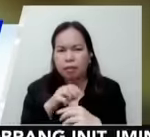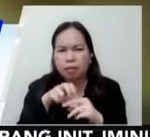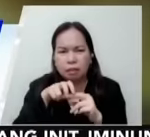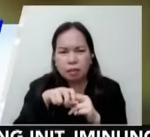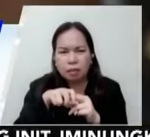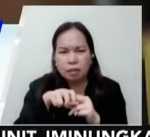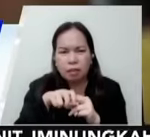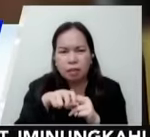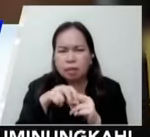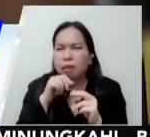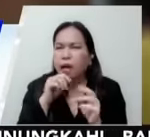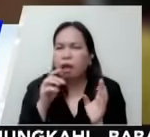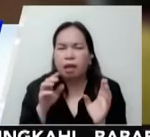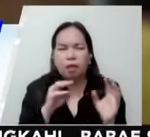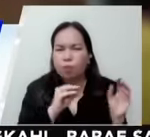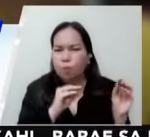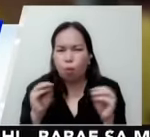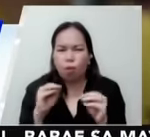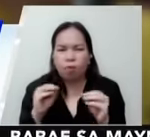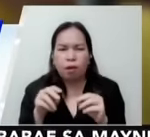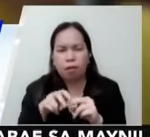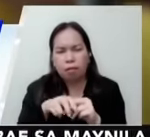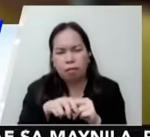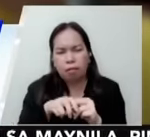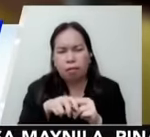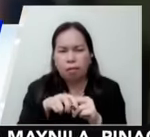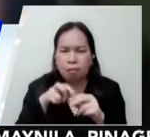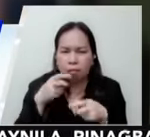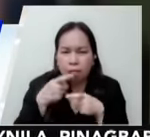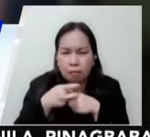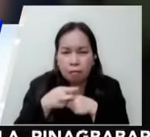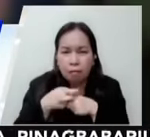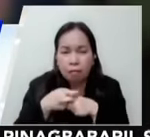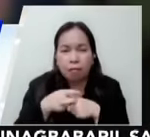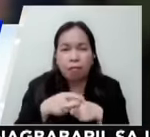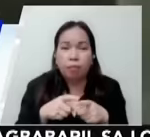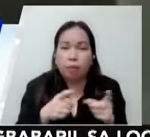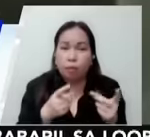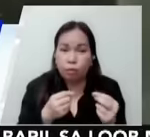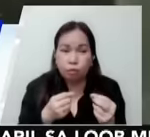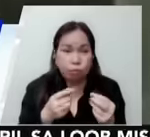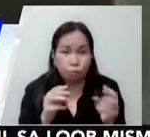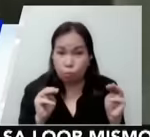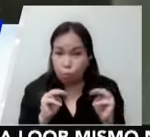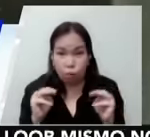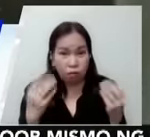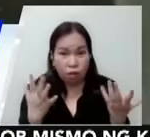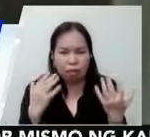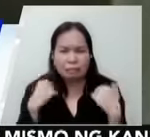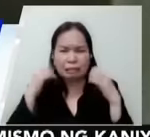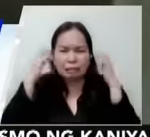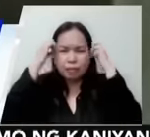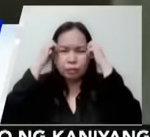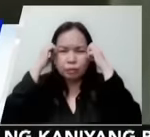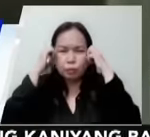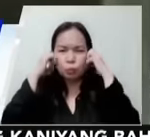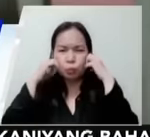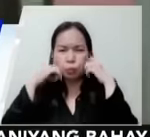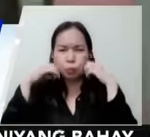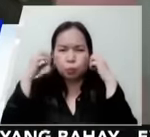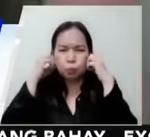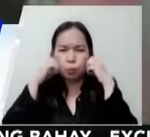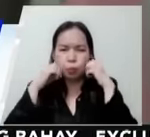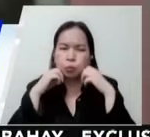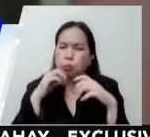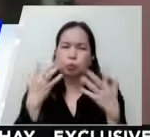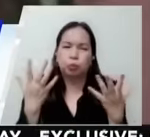dito. Pero kahit hindi gumagalaw, tumutulo ang pawis nila rito. Di na epektibo ang mga industrial at exhaust fans